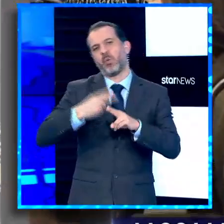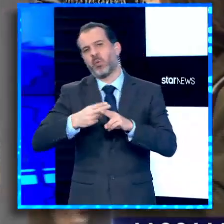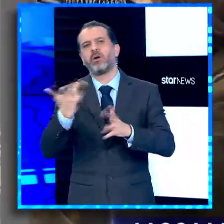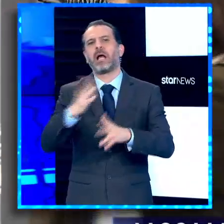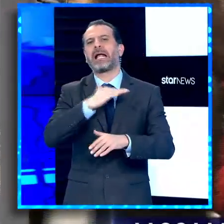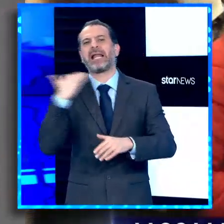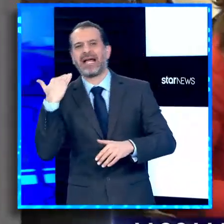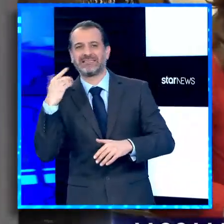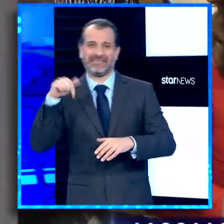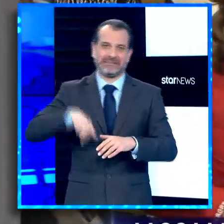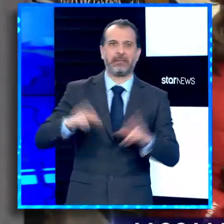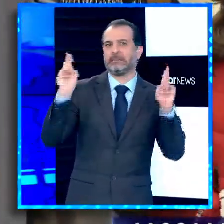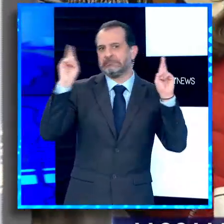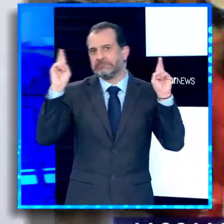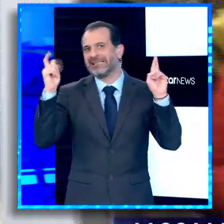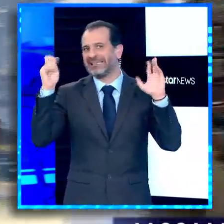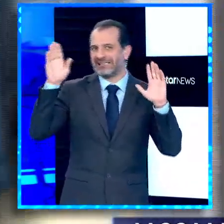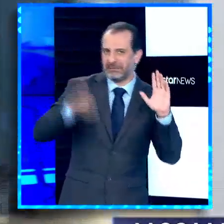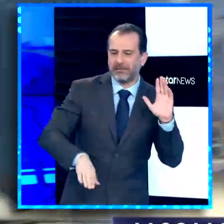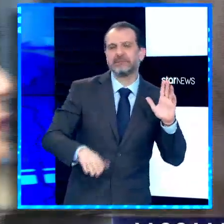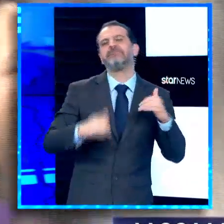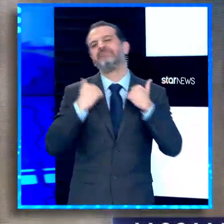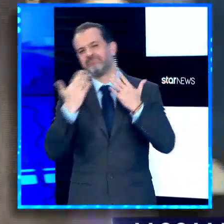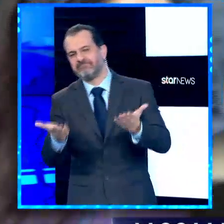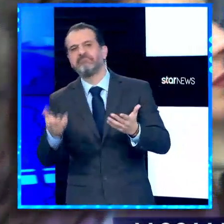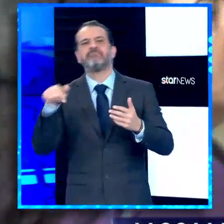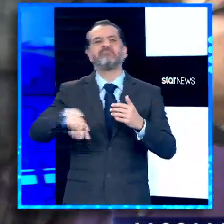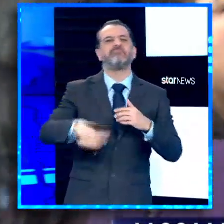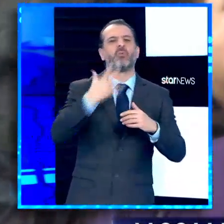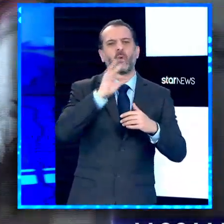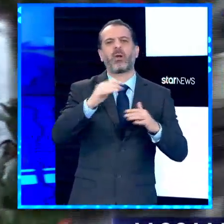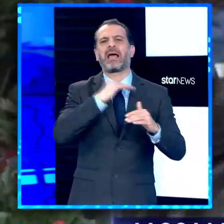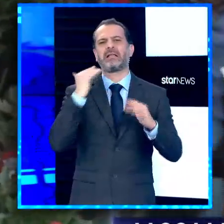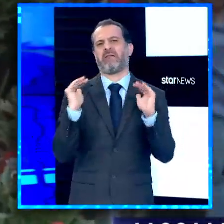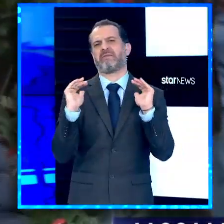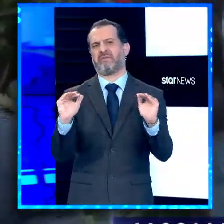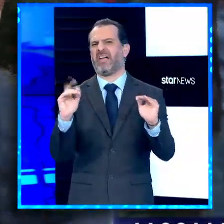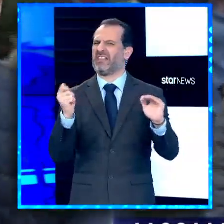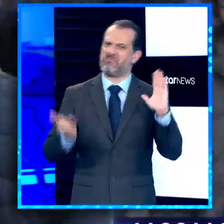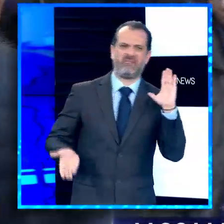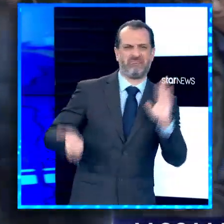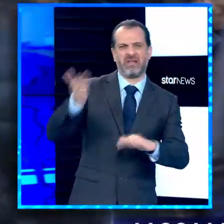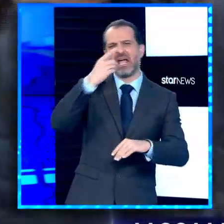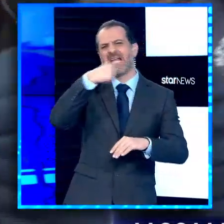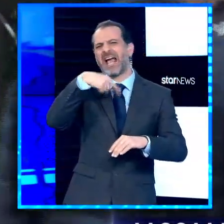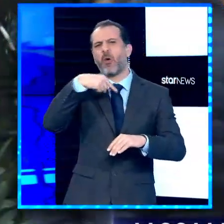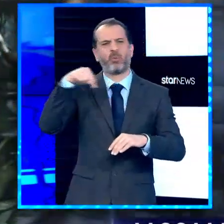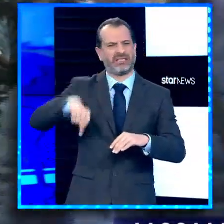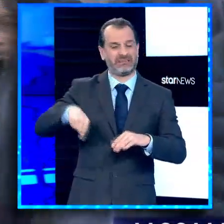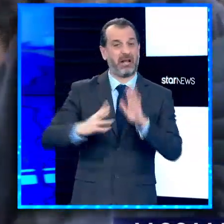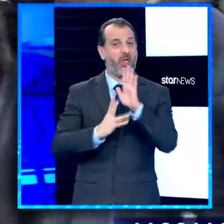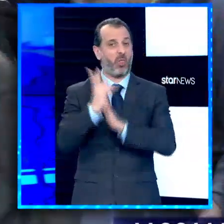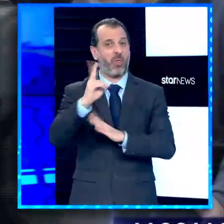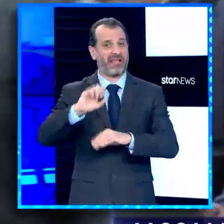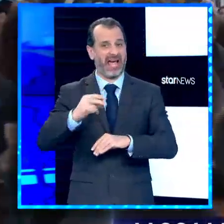τιμών σήμερα. Κάθε άλλο παρά επιβεβαιώθηκαν οι εκτιμήσεις και οι προβλέψεις. Τα κρέατα παραμένουν σε υψηλά επίπεδα με τη γαλοπούλα να φτάνει και σήμερα τα 12